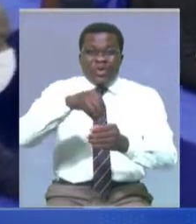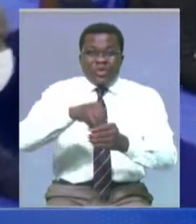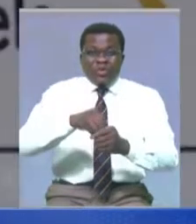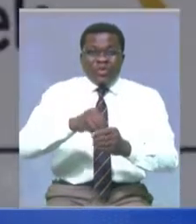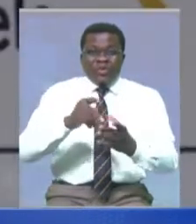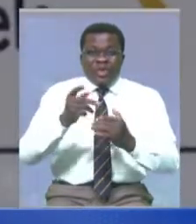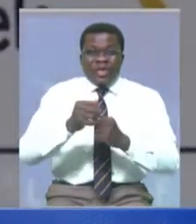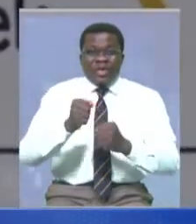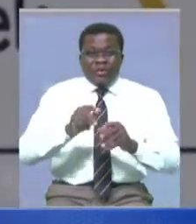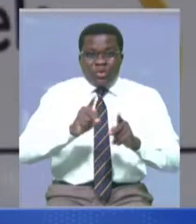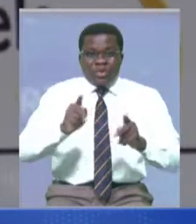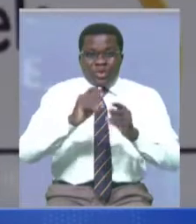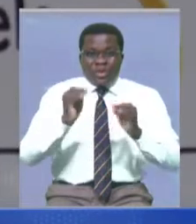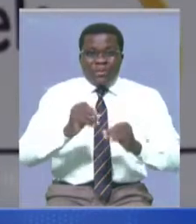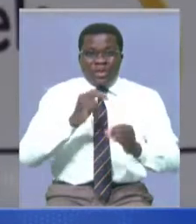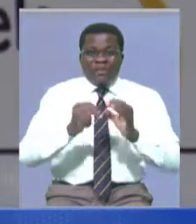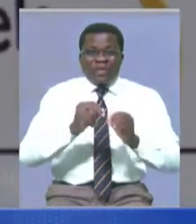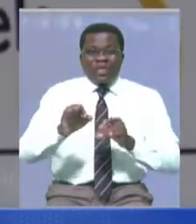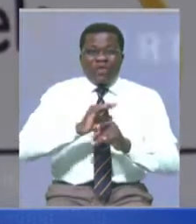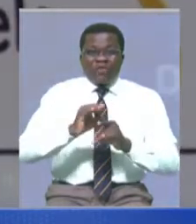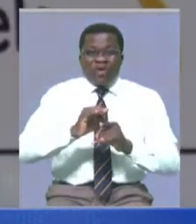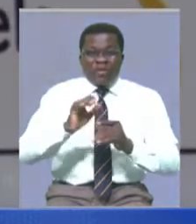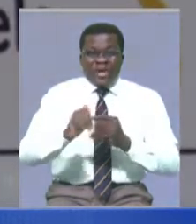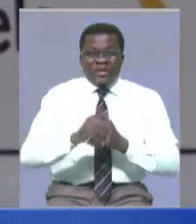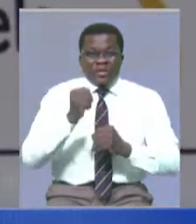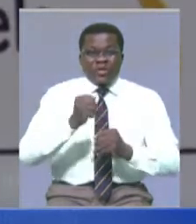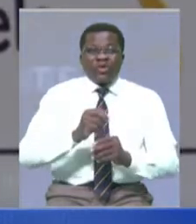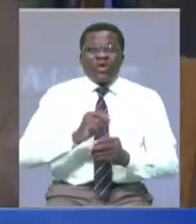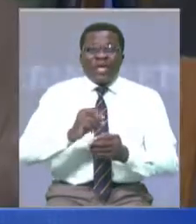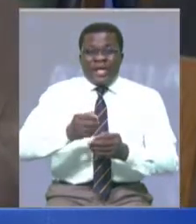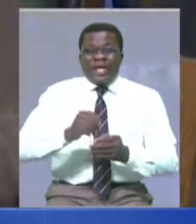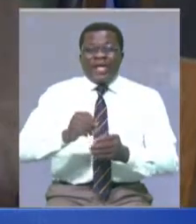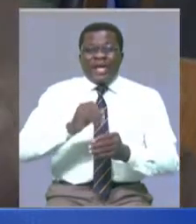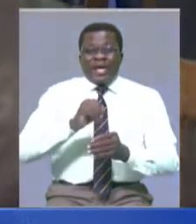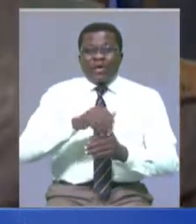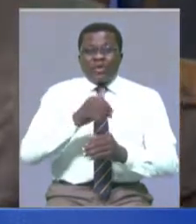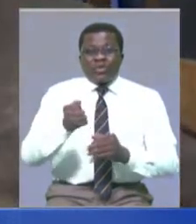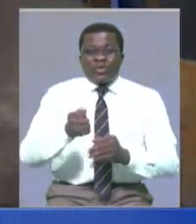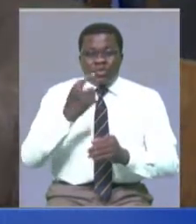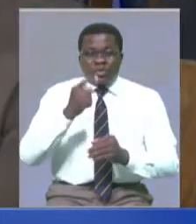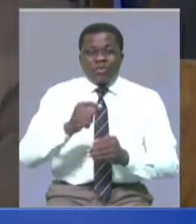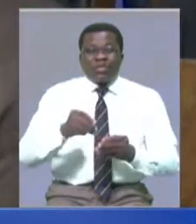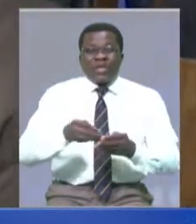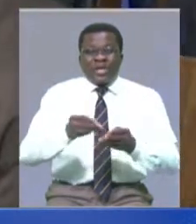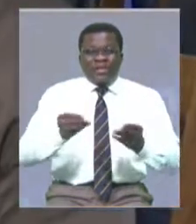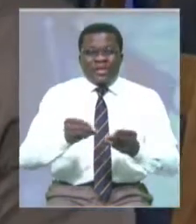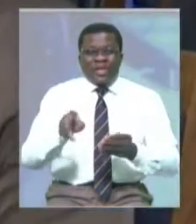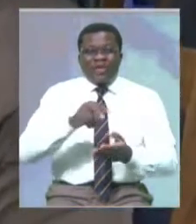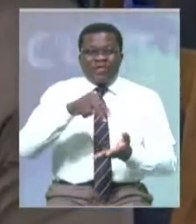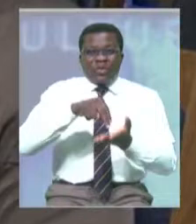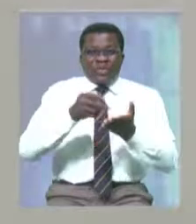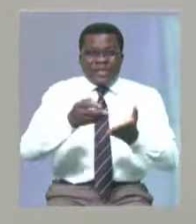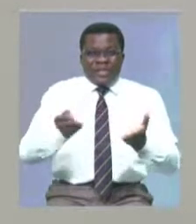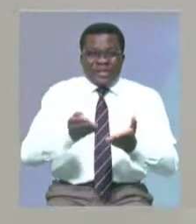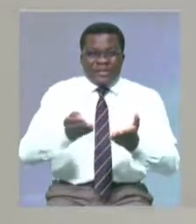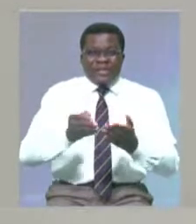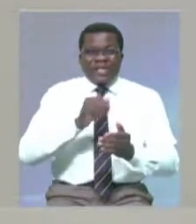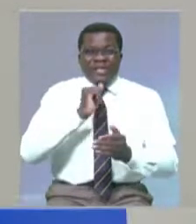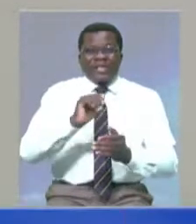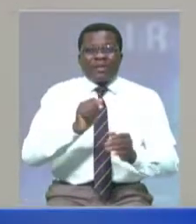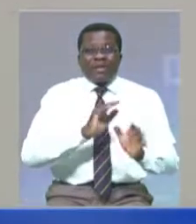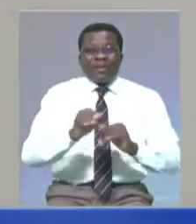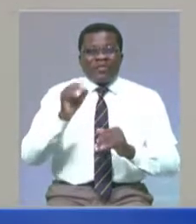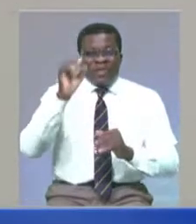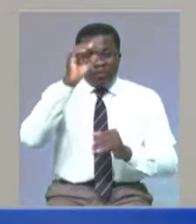le projet de la plateforme numérique de formation et de recyclage destinée aux médias. Votre présence ici n'est pas le fait